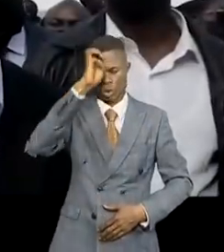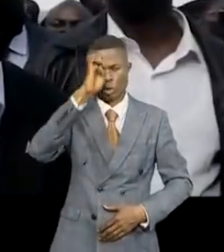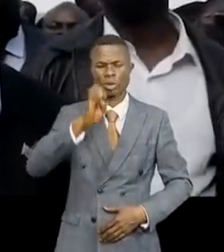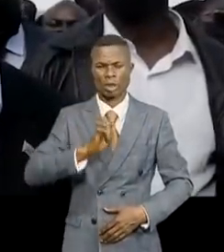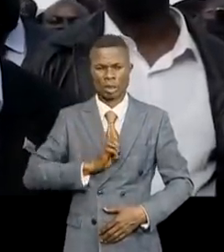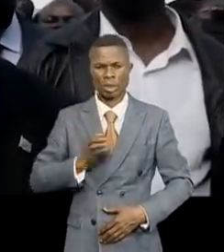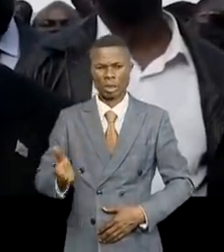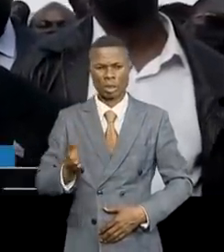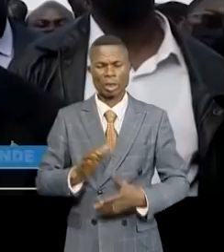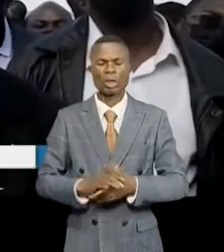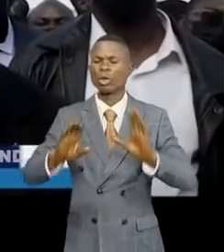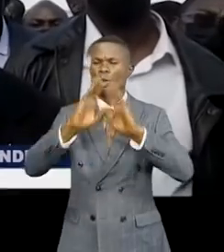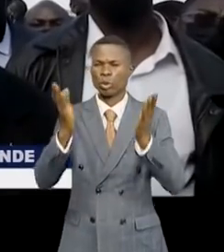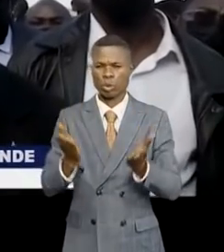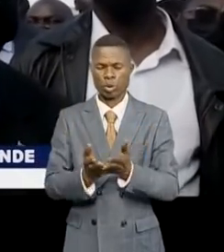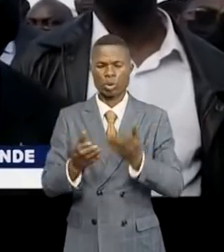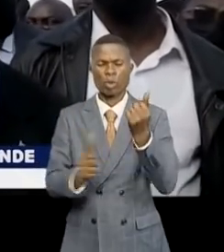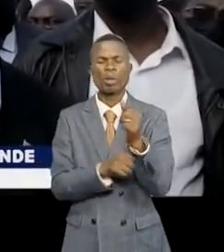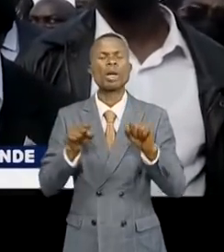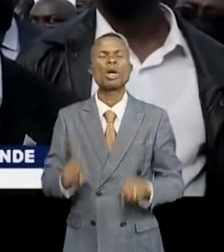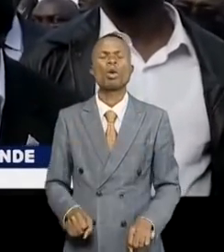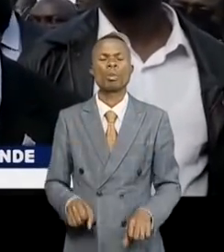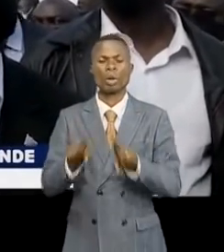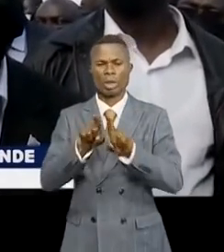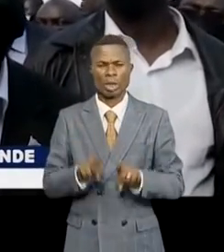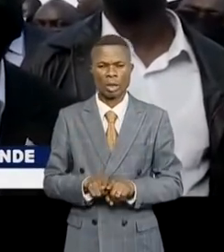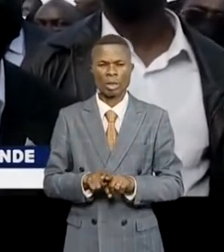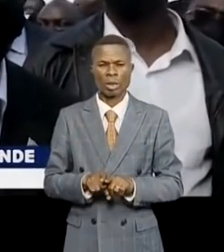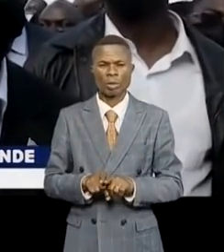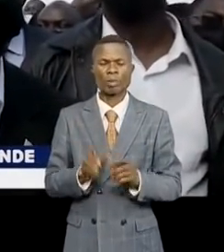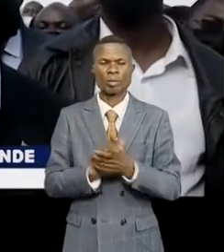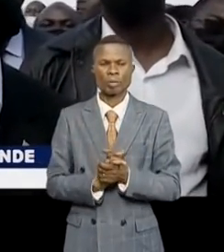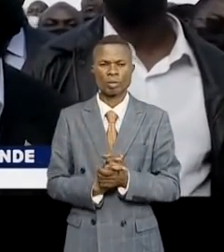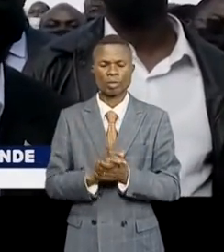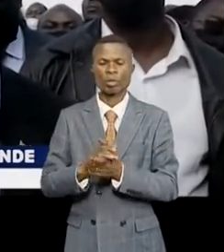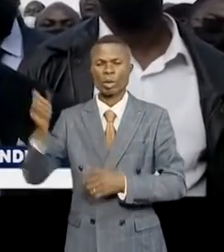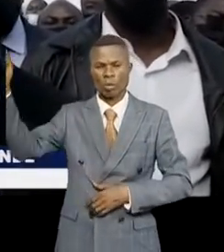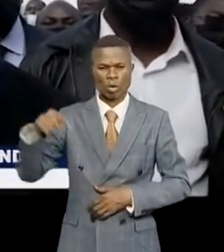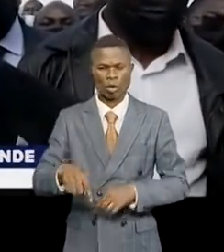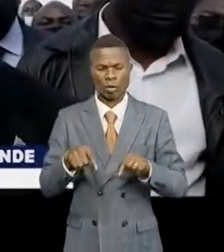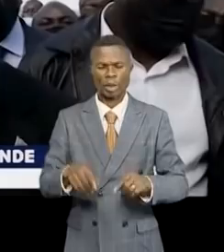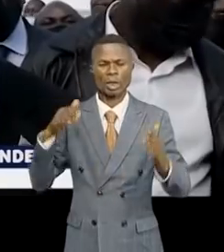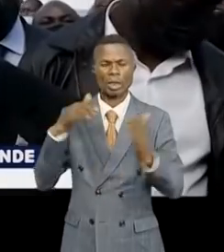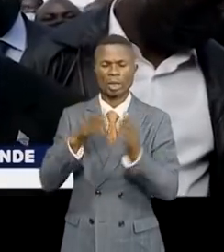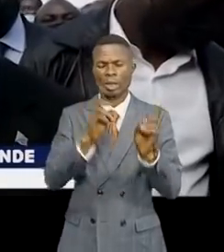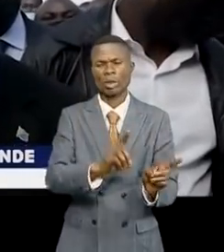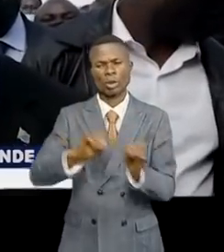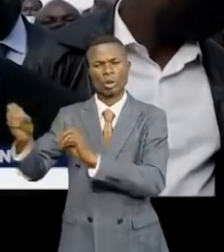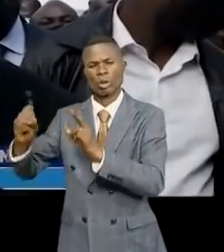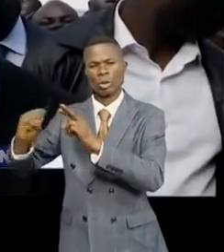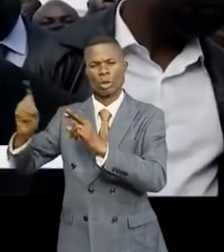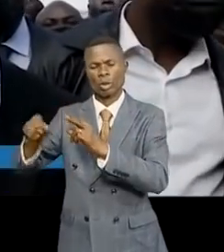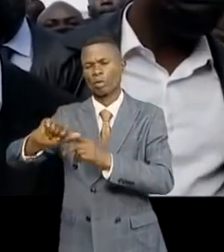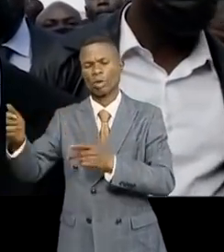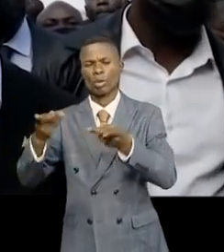Tshisekedi, à tous ses éprouvés. Et par la suite aussi à ceux qui ont dû se déplacer du fait de la menace des